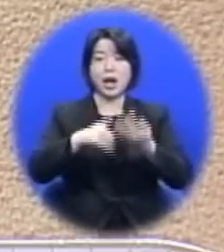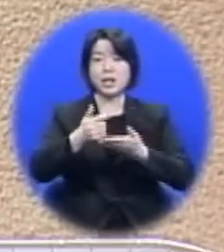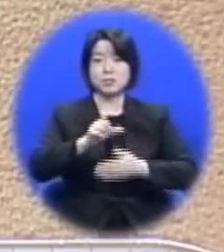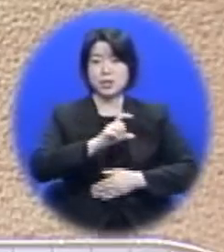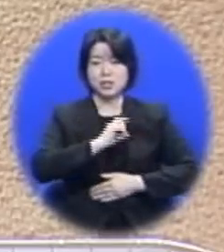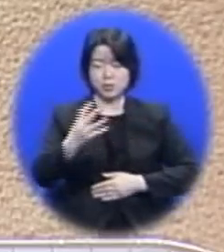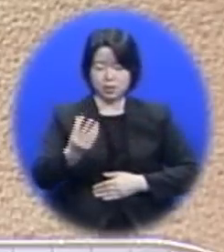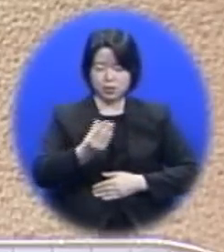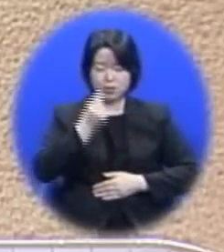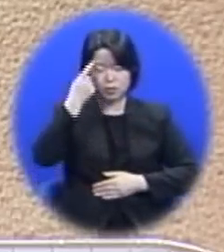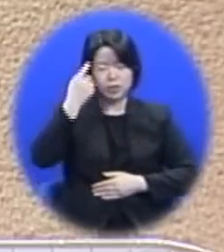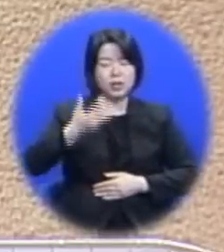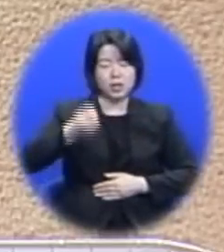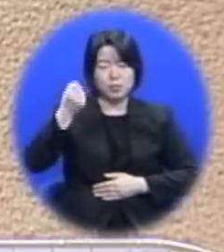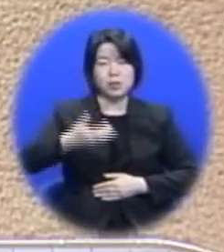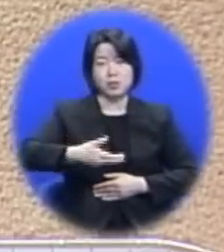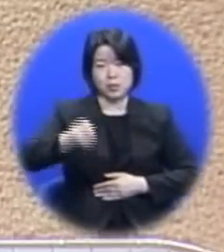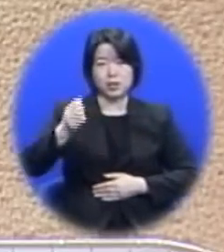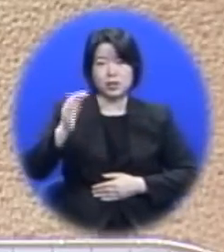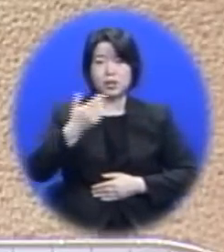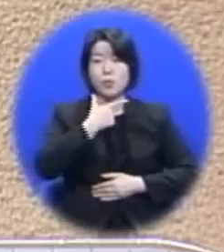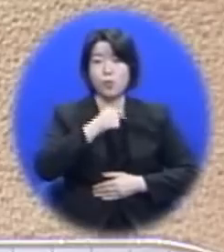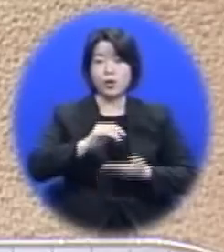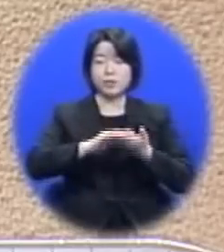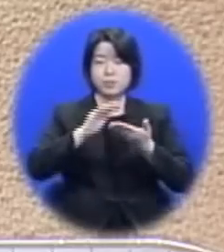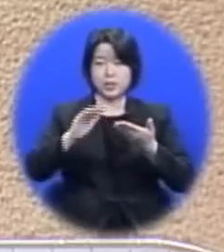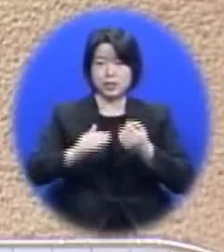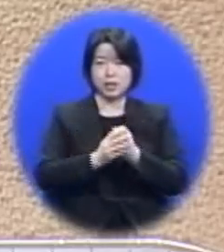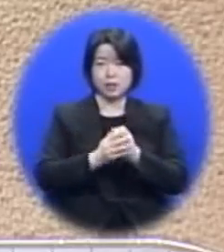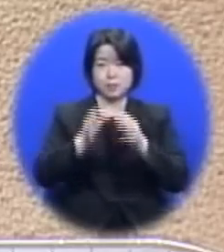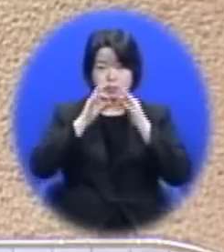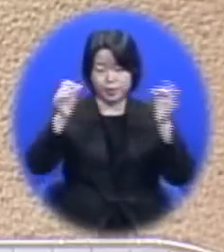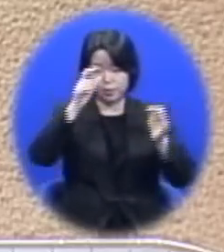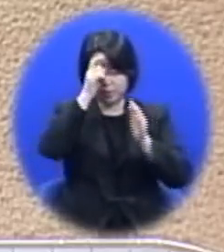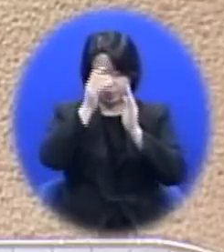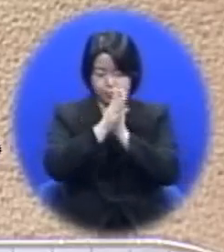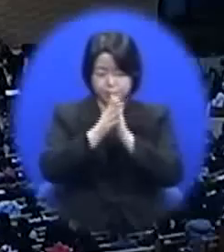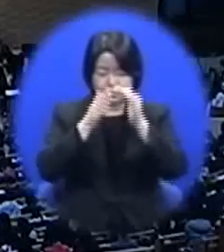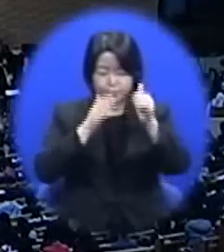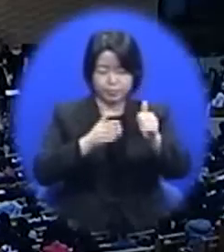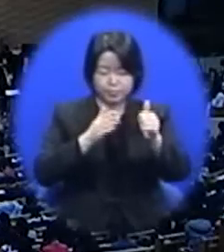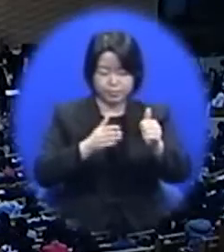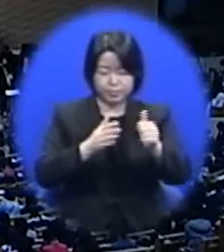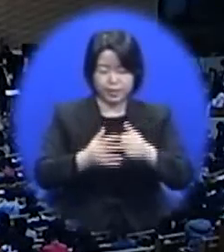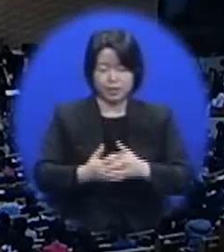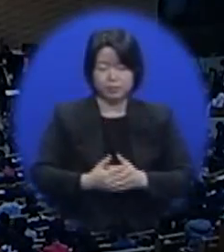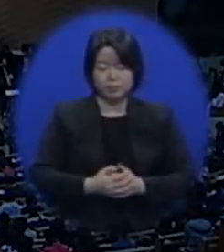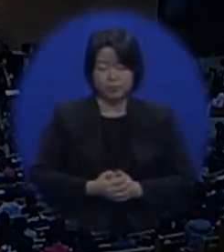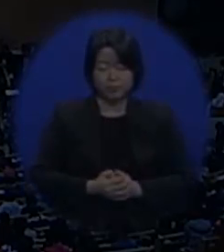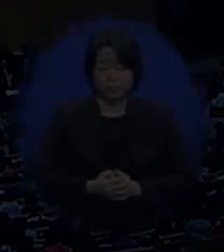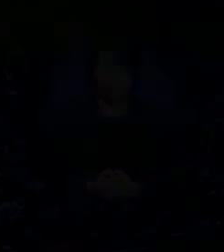이름이 거룩히 여김을 받으시게 되기를 원합니다. 통성으로 기도합시다. 은혜와 사랑이 충만하신 아버지 하나님.